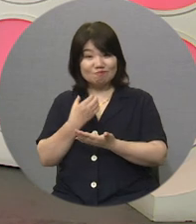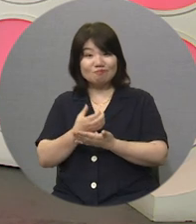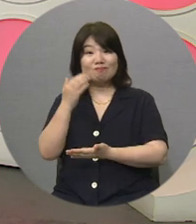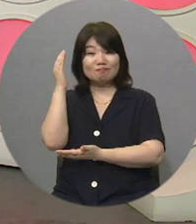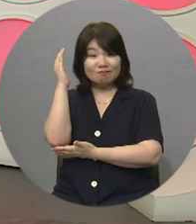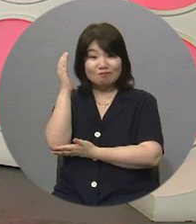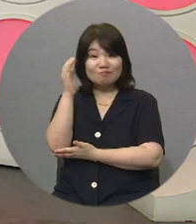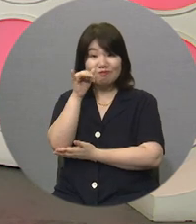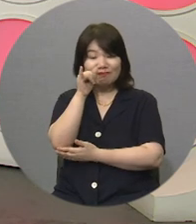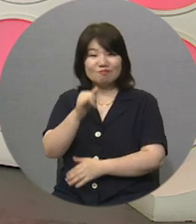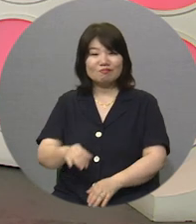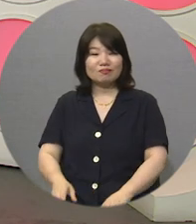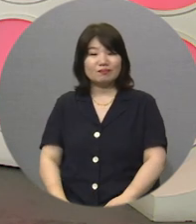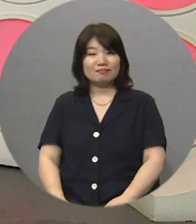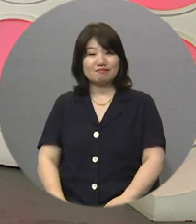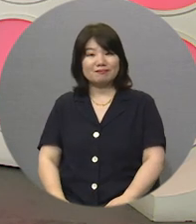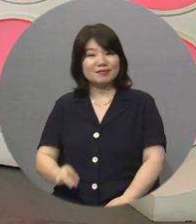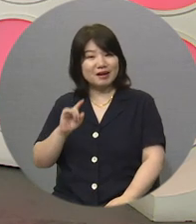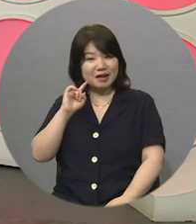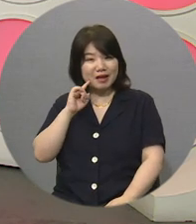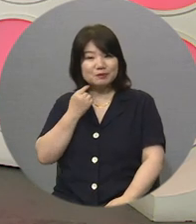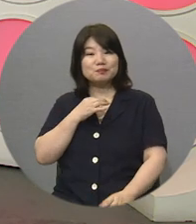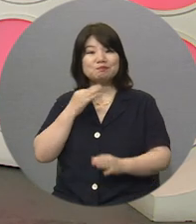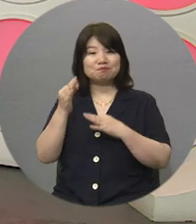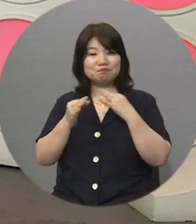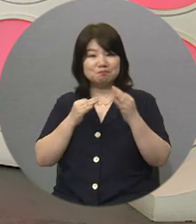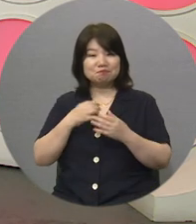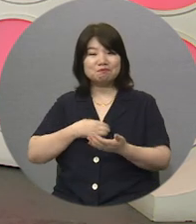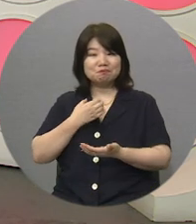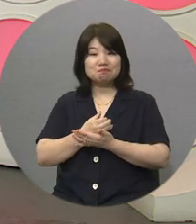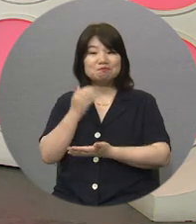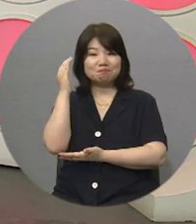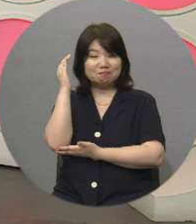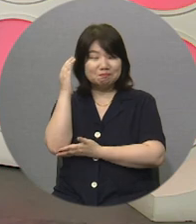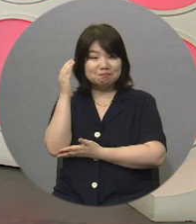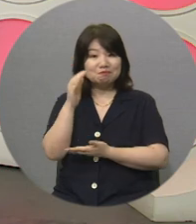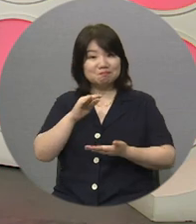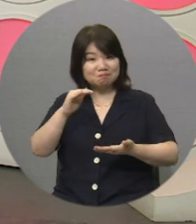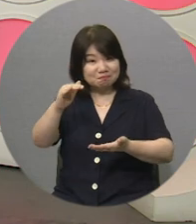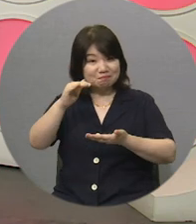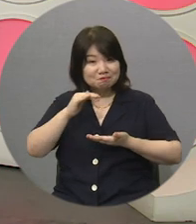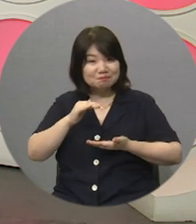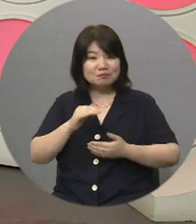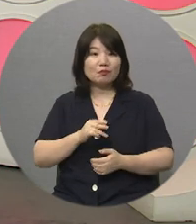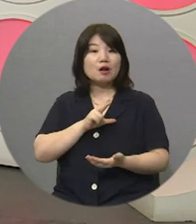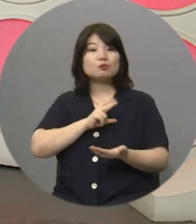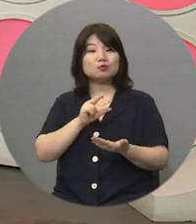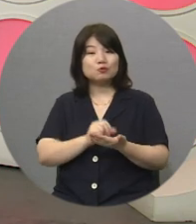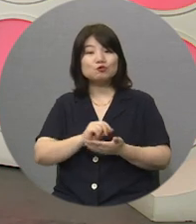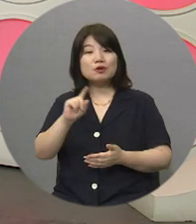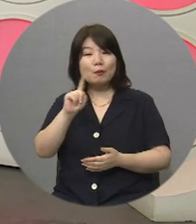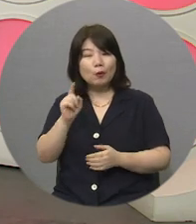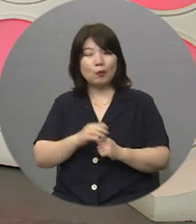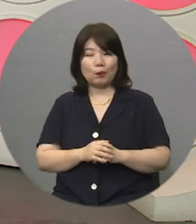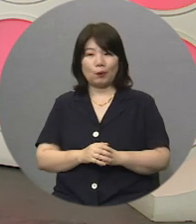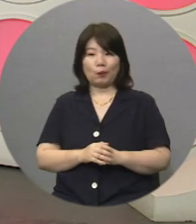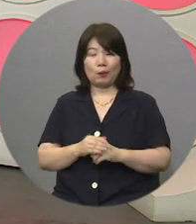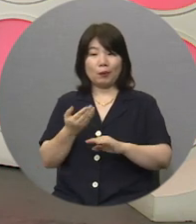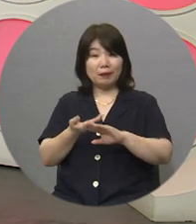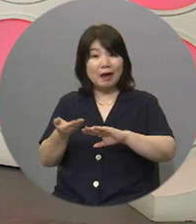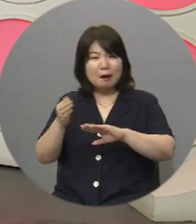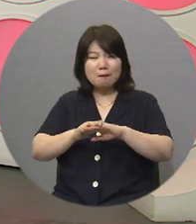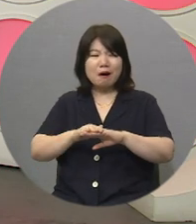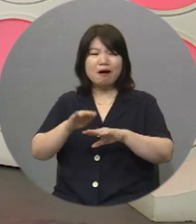오늘은 또 한유채 씨의 또 아름다운 목소리로 감동사를 한번 전해 듣겠습니다. 오늘 감동사인 주제가 뭡니까? 짝짝이